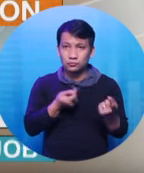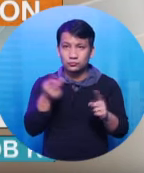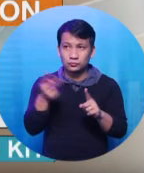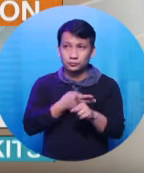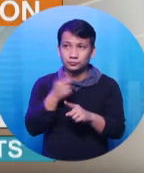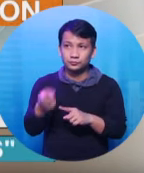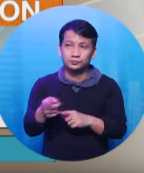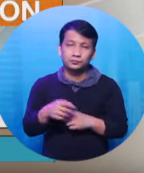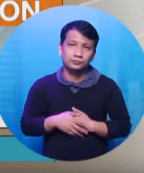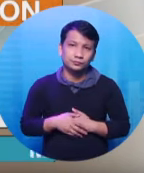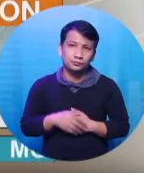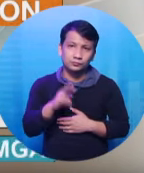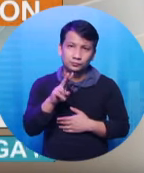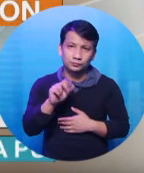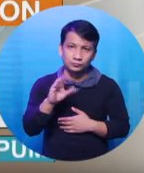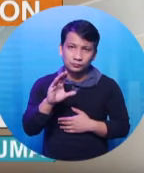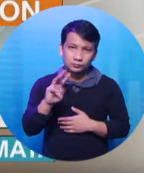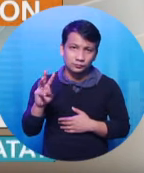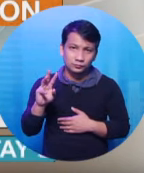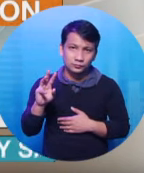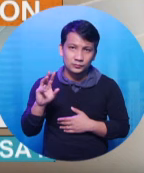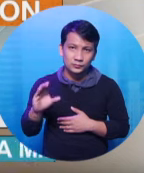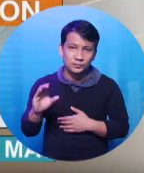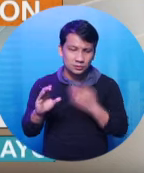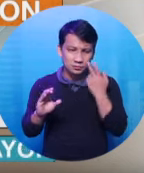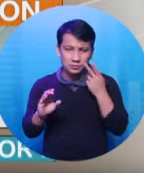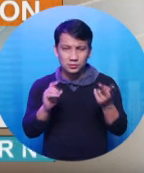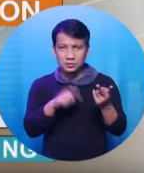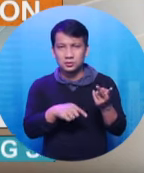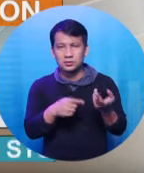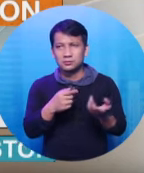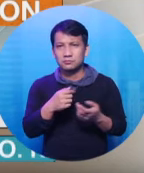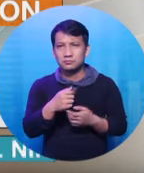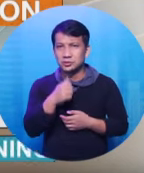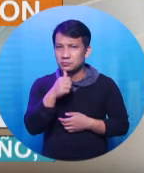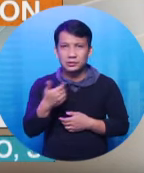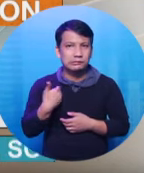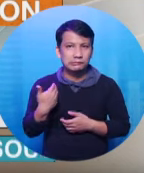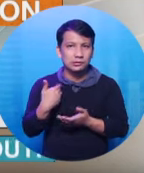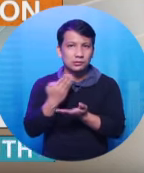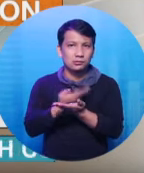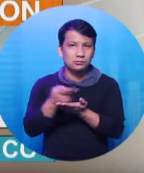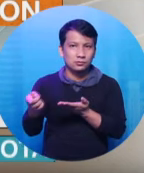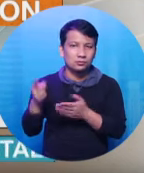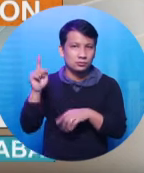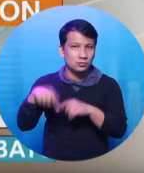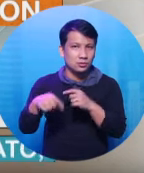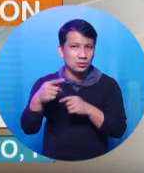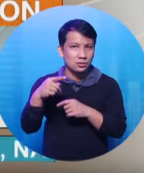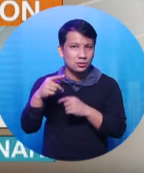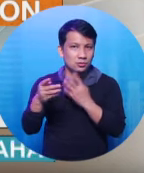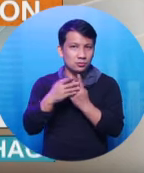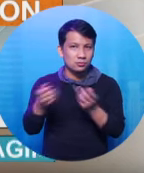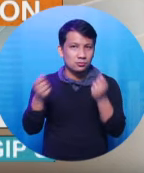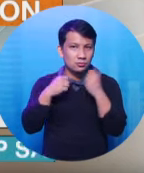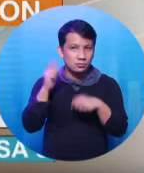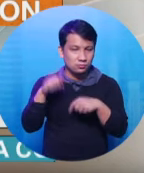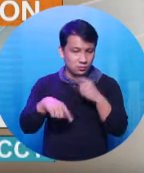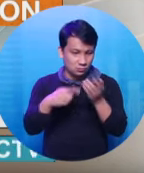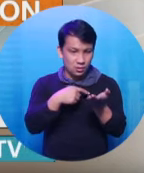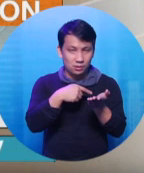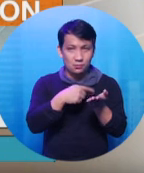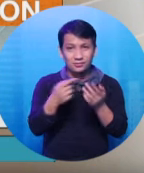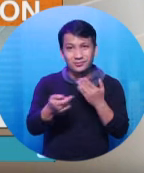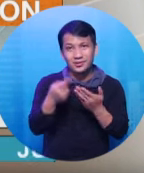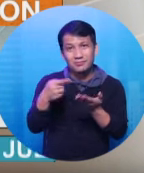violation against women. Pero nakikita kung non-bailable, doon pa rin sa PRP. Pero kung makakabail naman yan, pwede